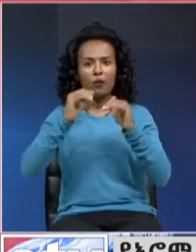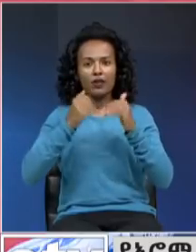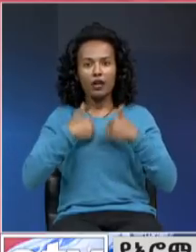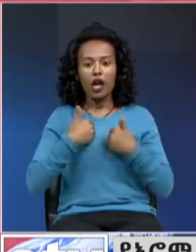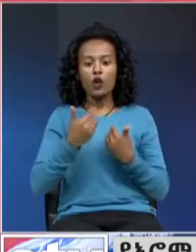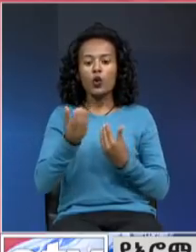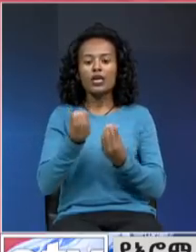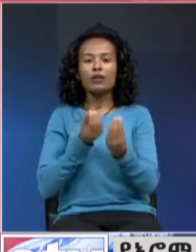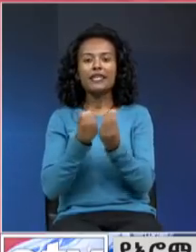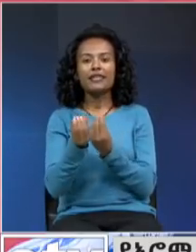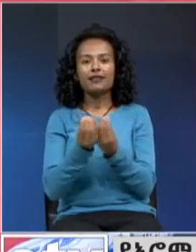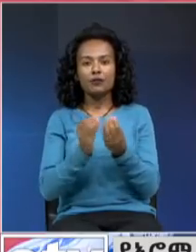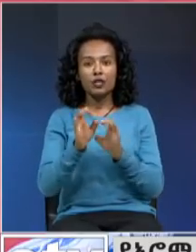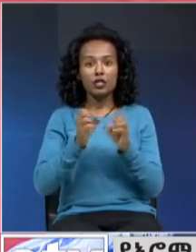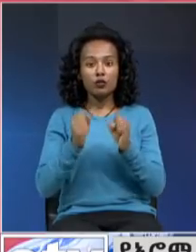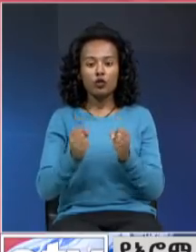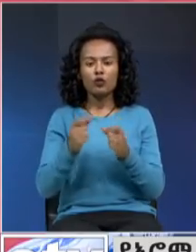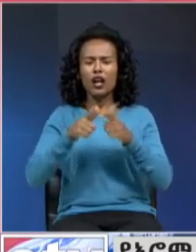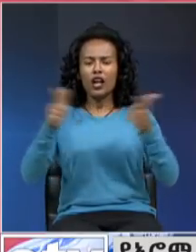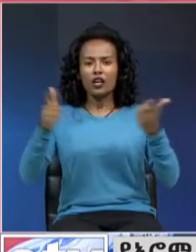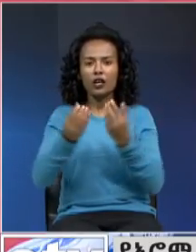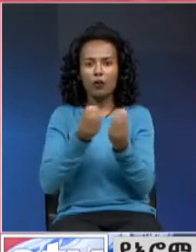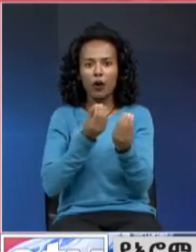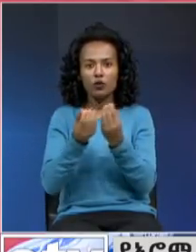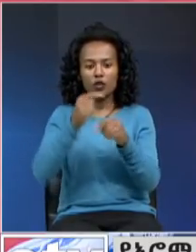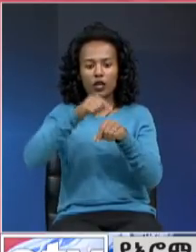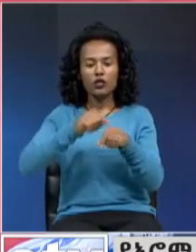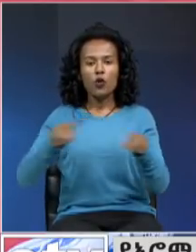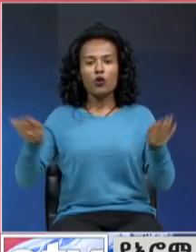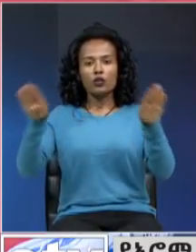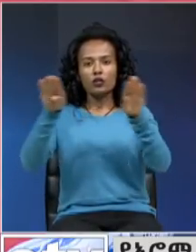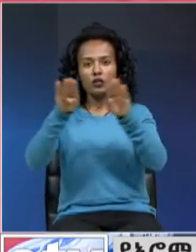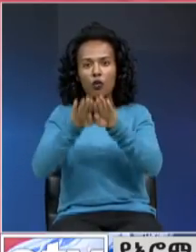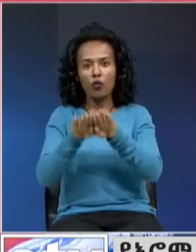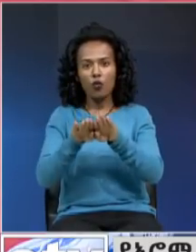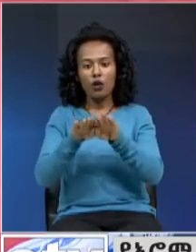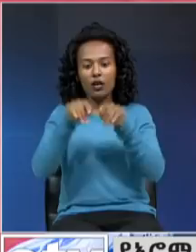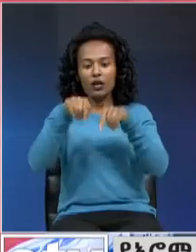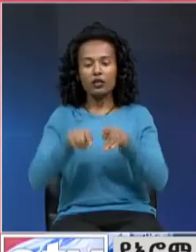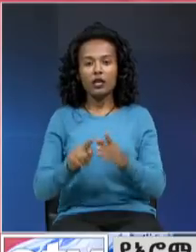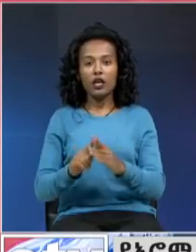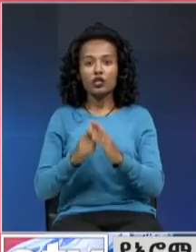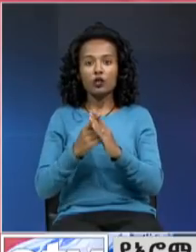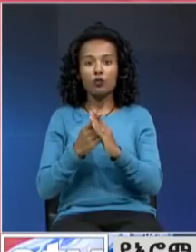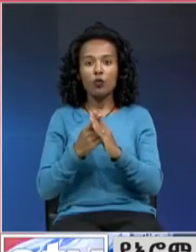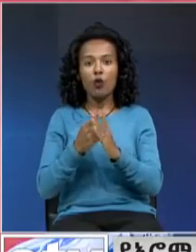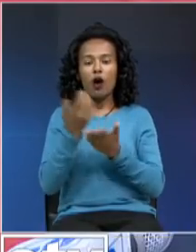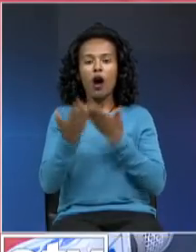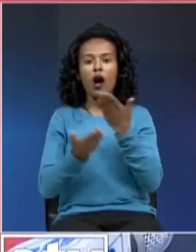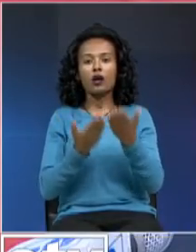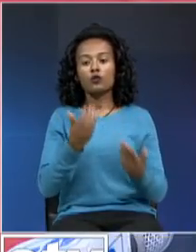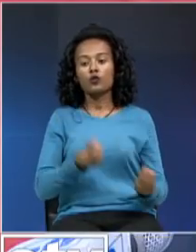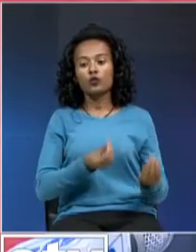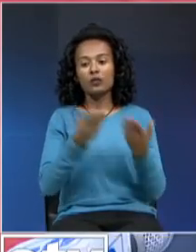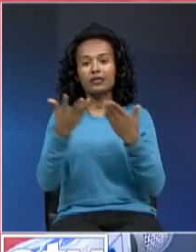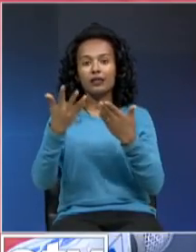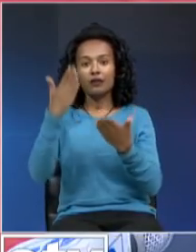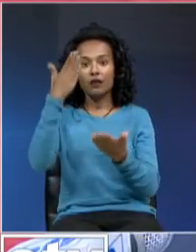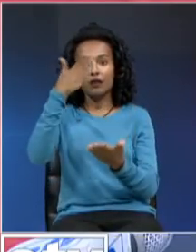ግብይት የሚደረግባቸው ትላልቅ የገበያ ስፍራዎች ለጊዜው እንዲዘጉ ከዛሬ ጀምሮ አገልግሎት መስጠት